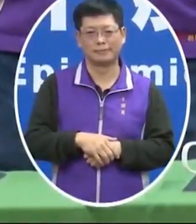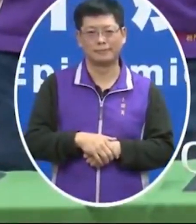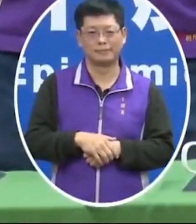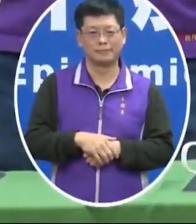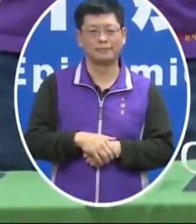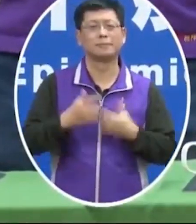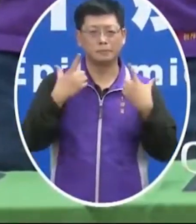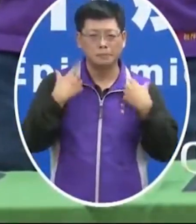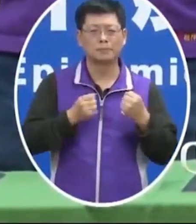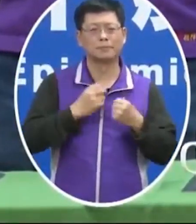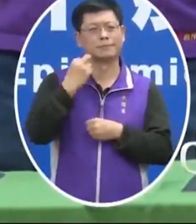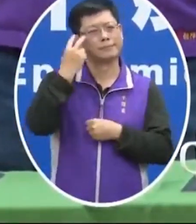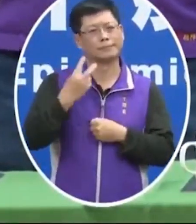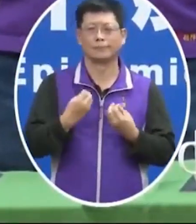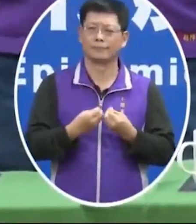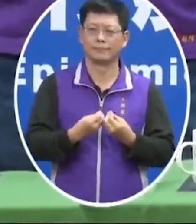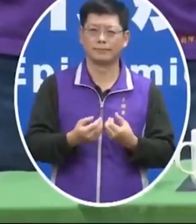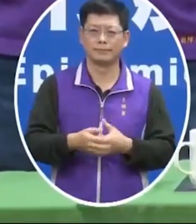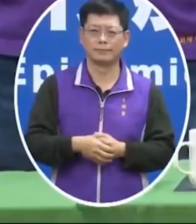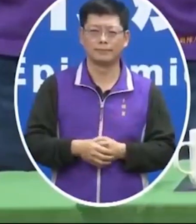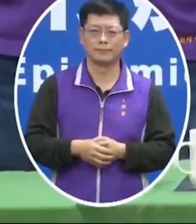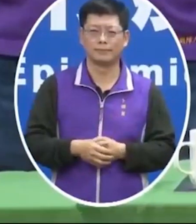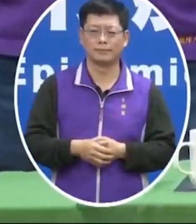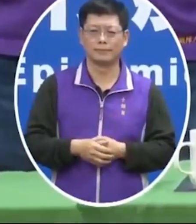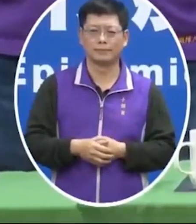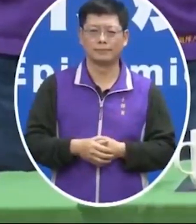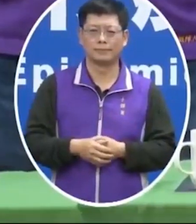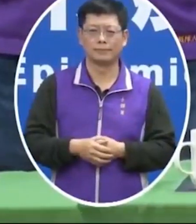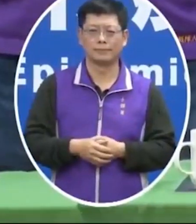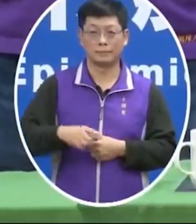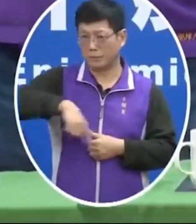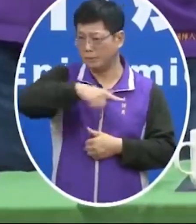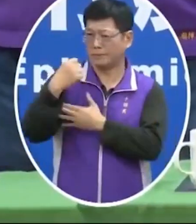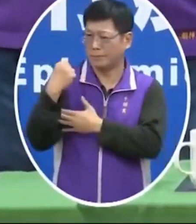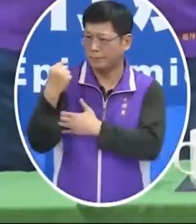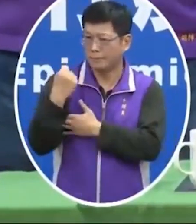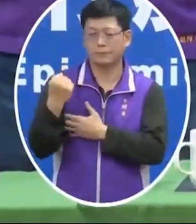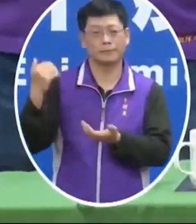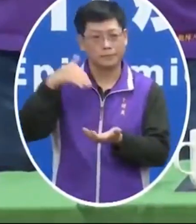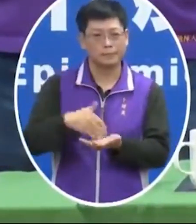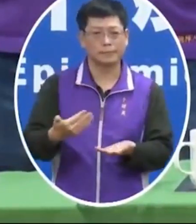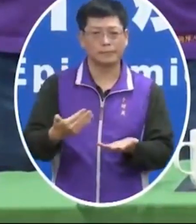那不过总是大家就觉得，对不对？同仁大家都这么努力，